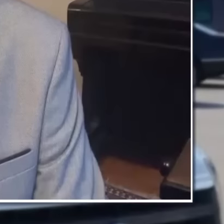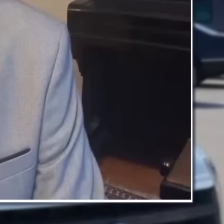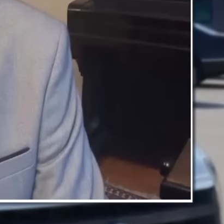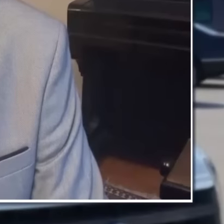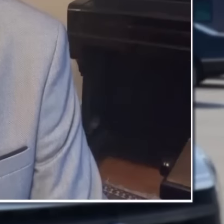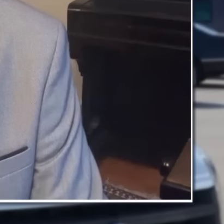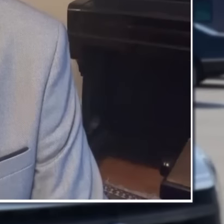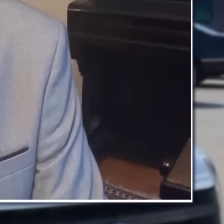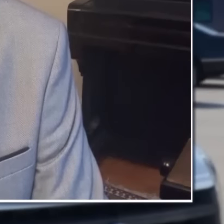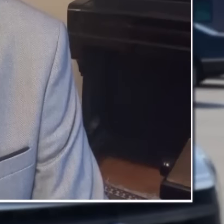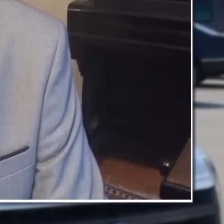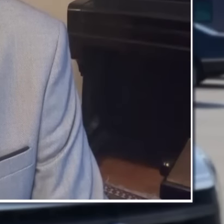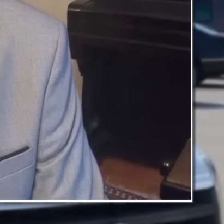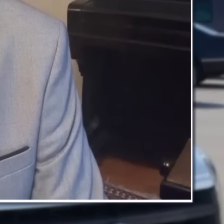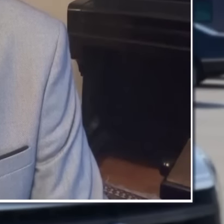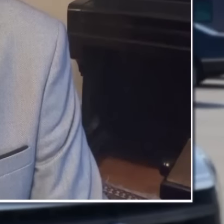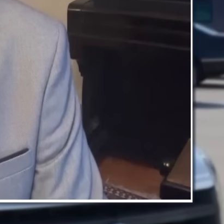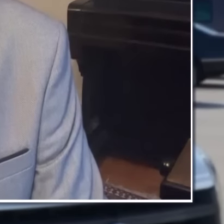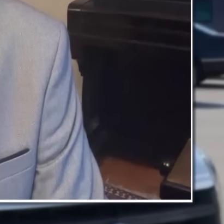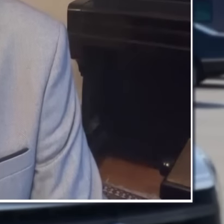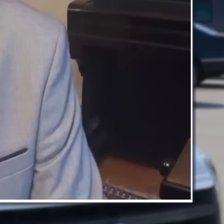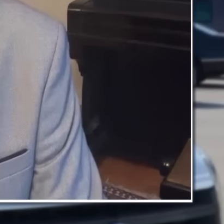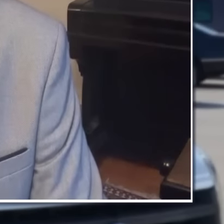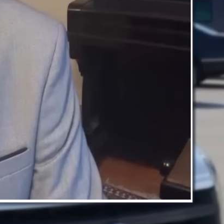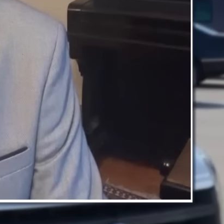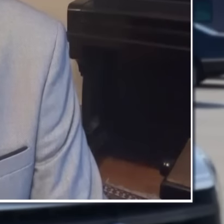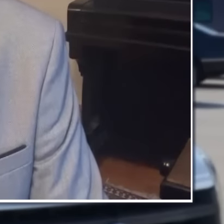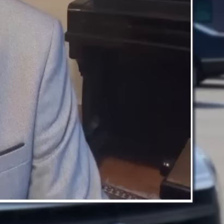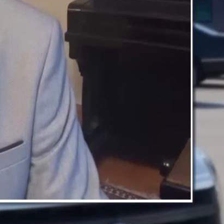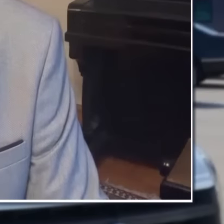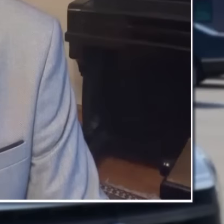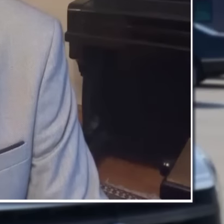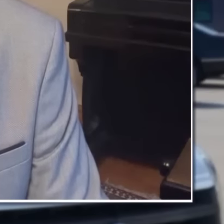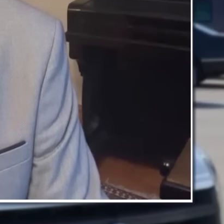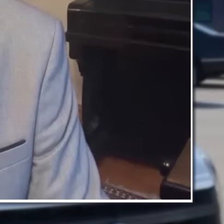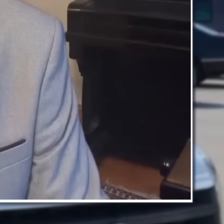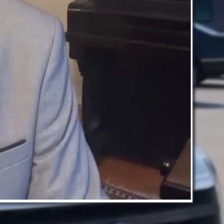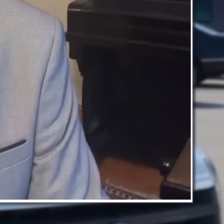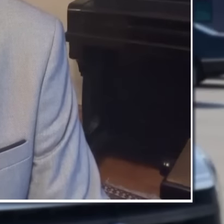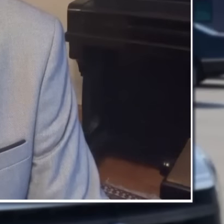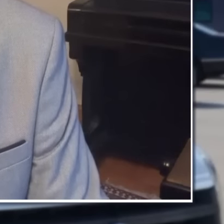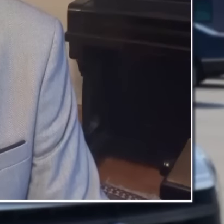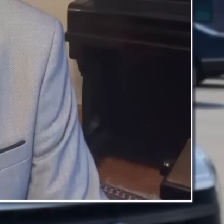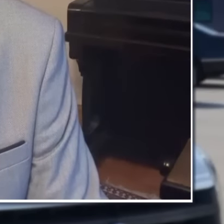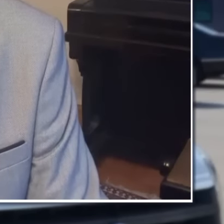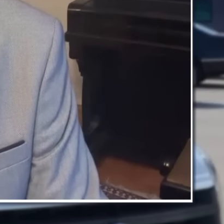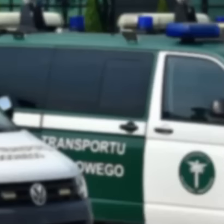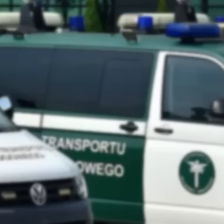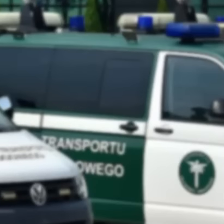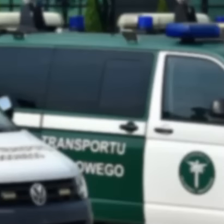były główny inspektor transportu drogowego, był